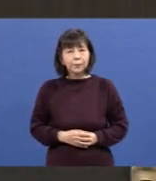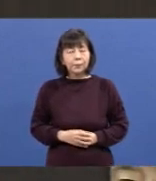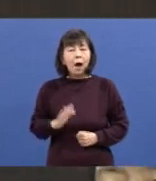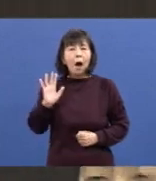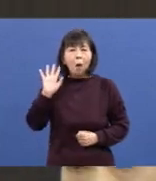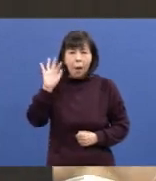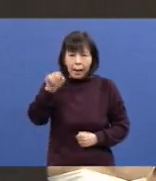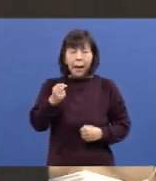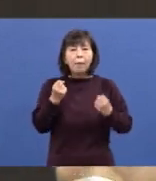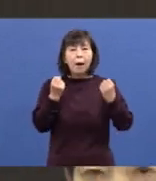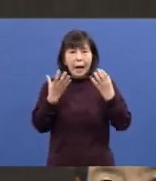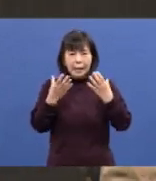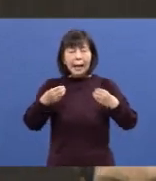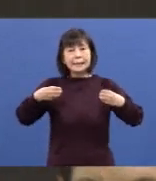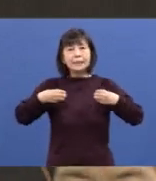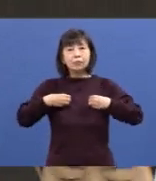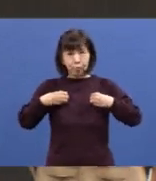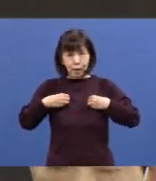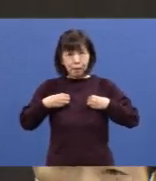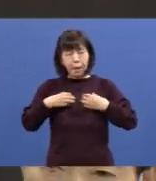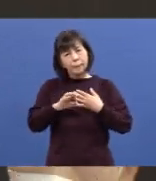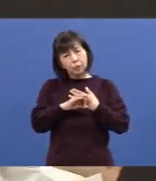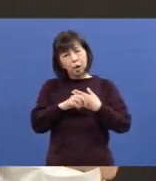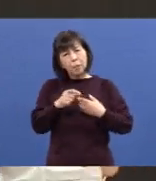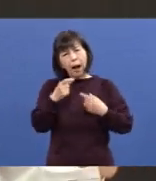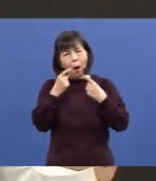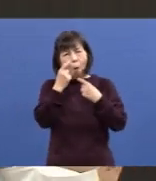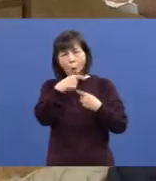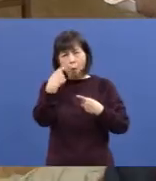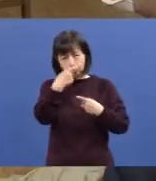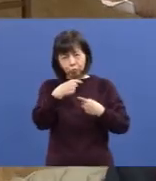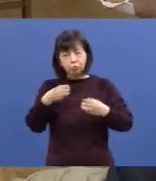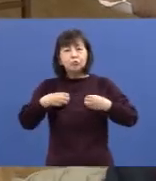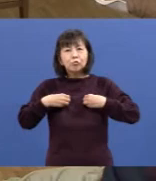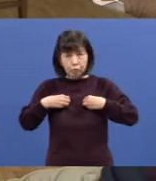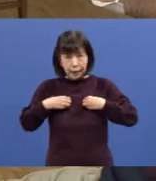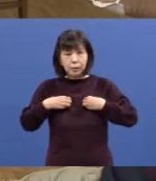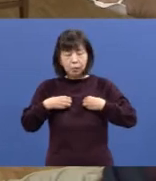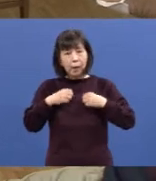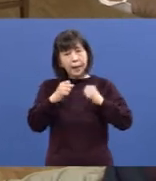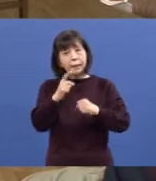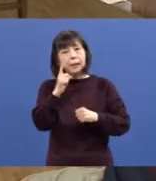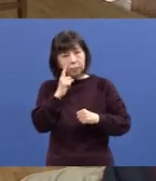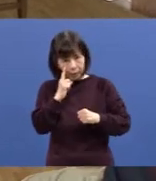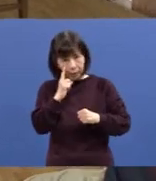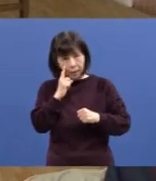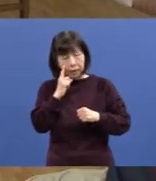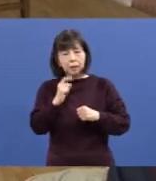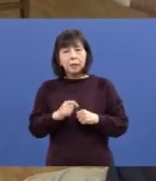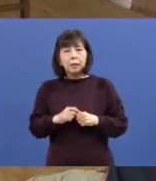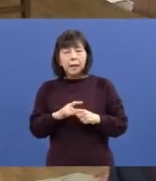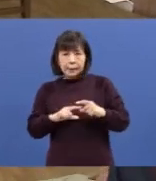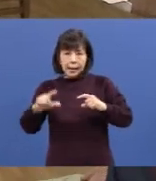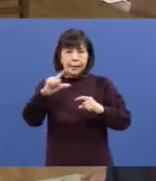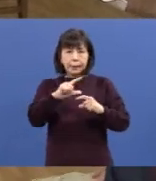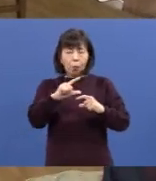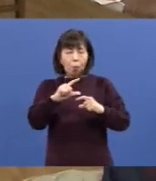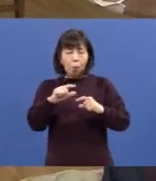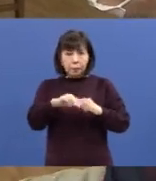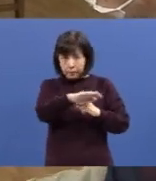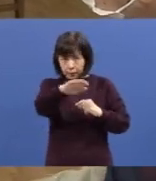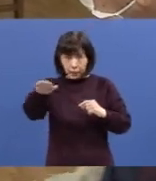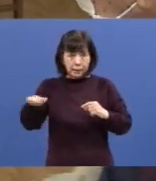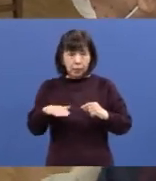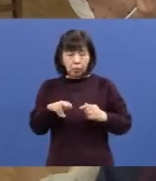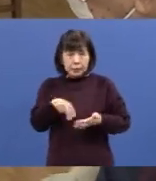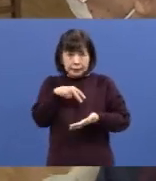最先端の機能訓練を取り入れたり、航空の機能訓練も取り入れたりして、まあ、さらにご利用者さん